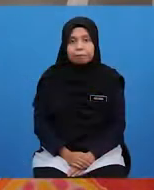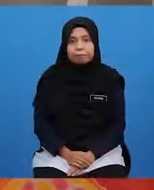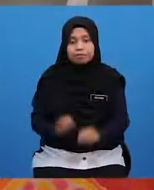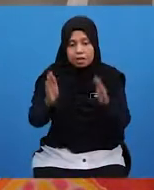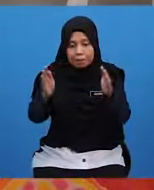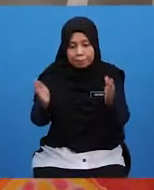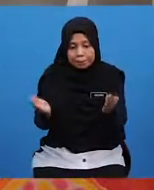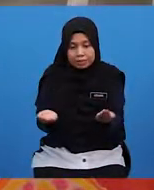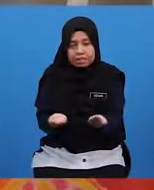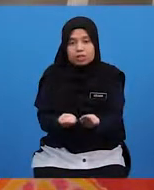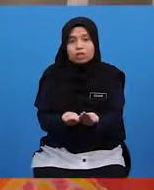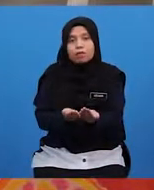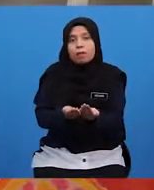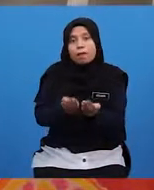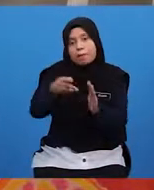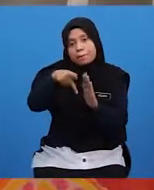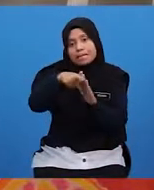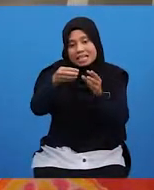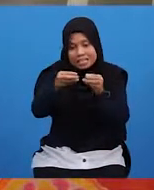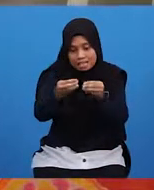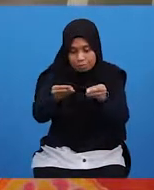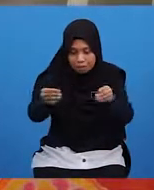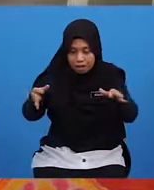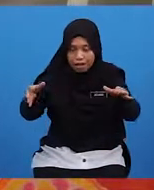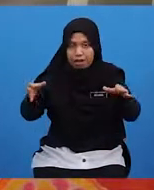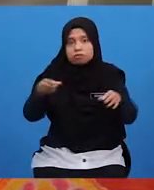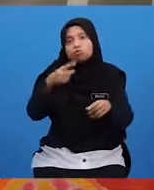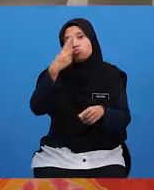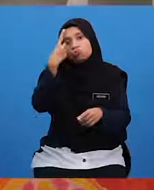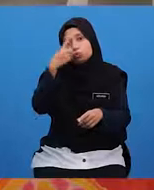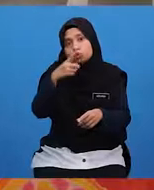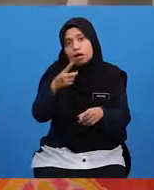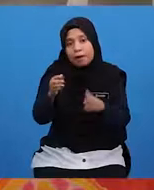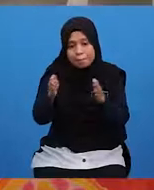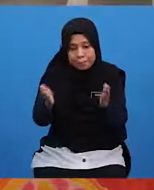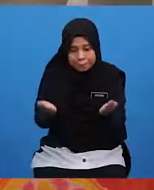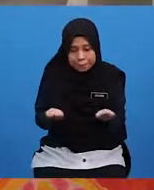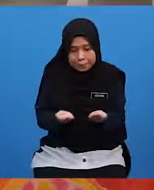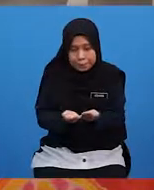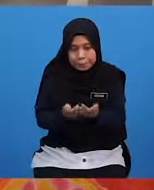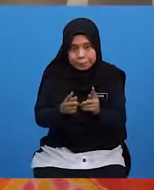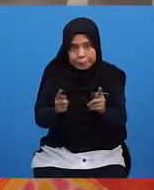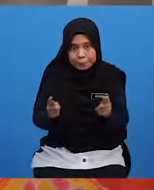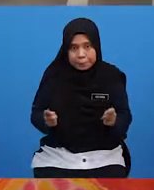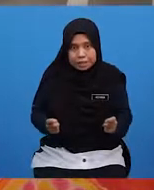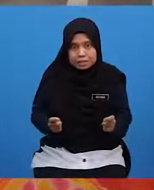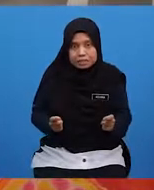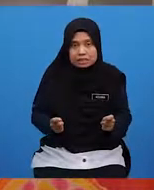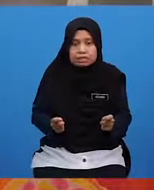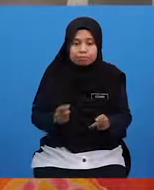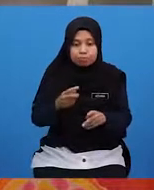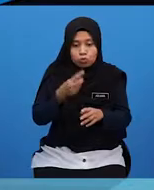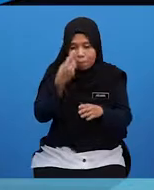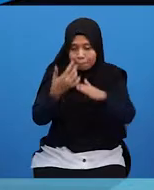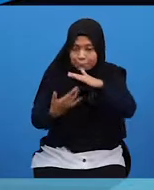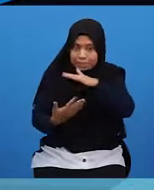Periuk peleburan. Periuk peleburan digunakan sebagai bekas untuk menakung dan memanaskan